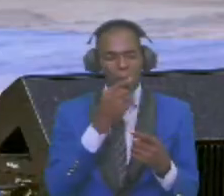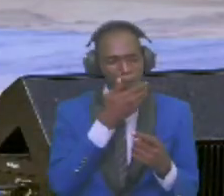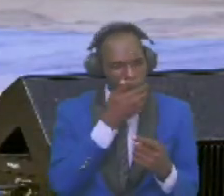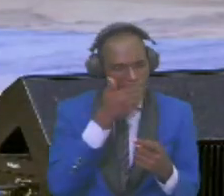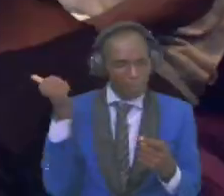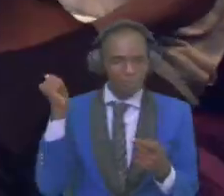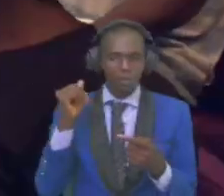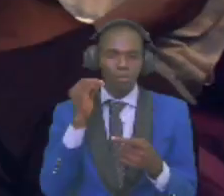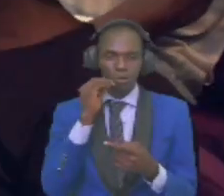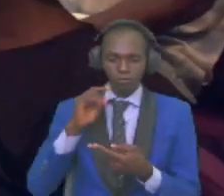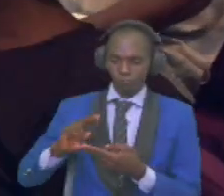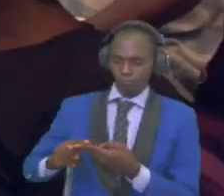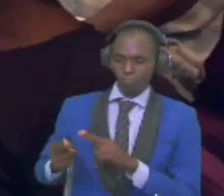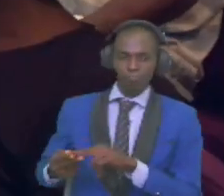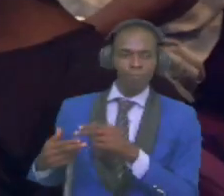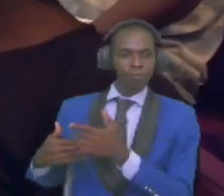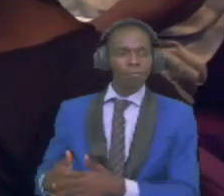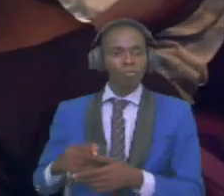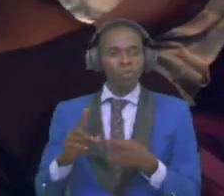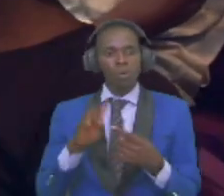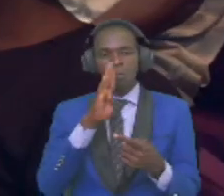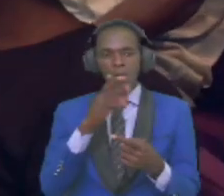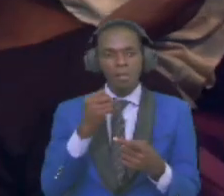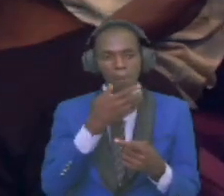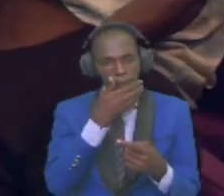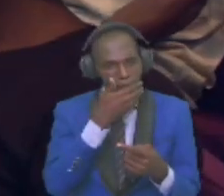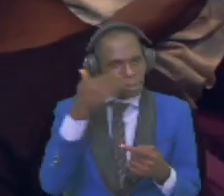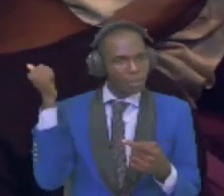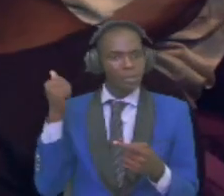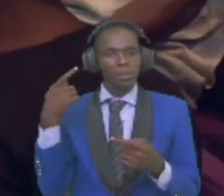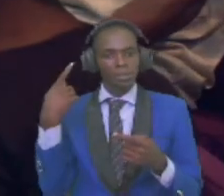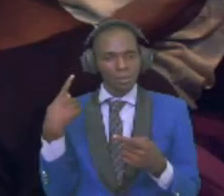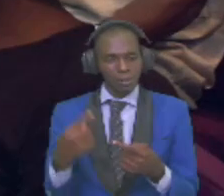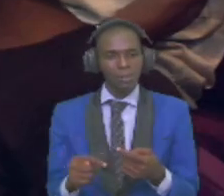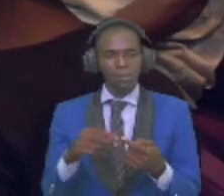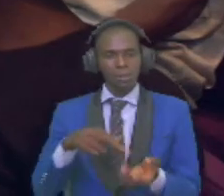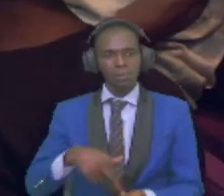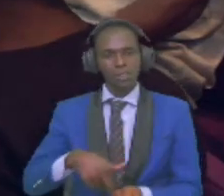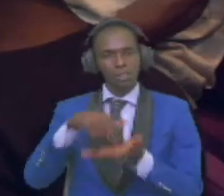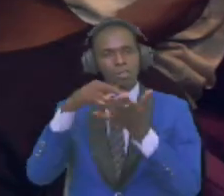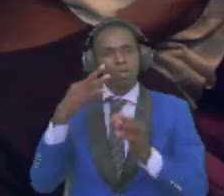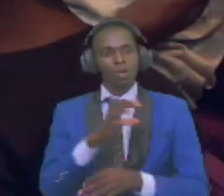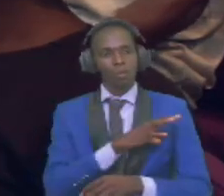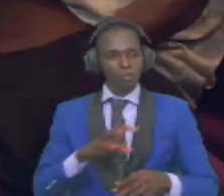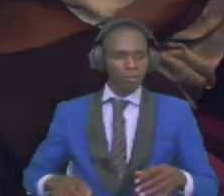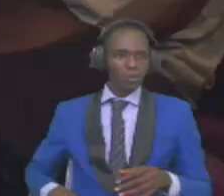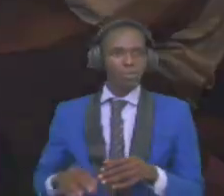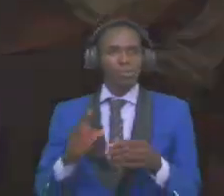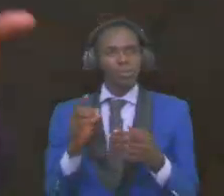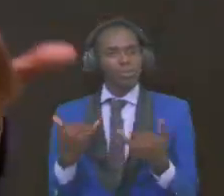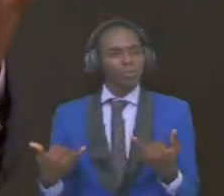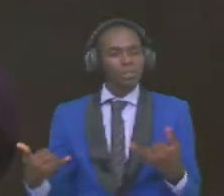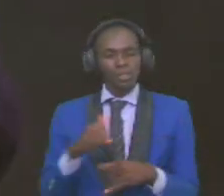emmené à ma société être le meilleur voisins peuvent plus être le meilleur représentant depuis secteur des puces